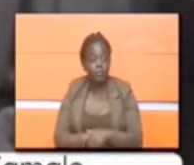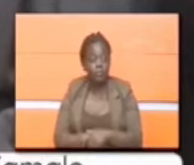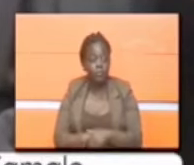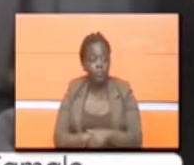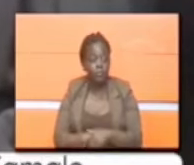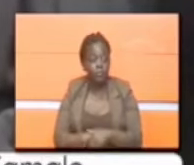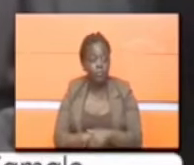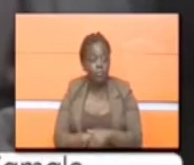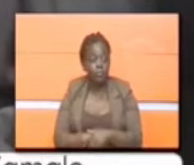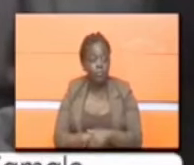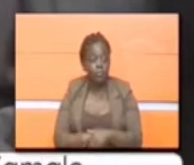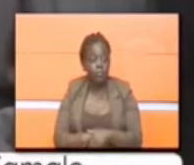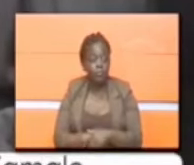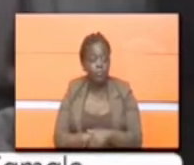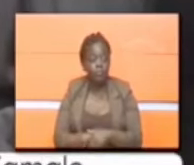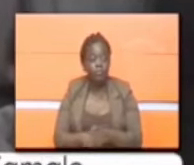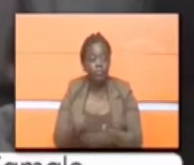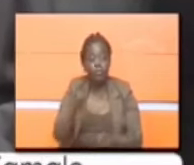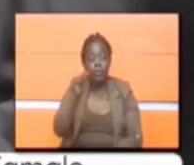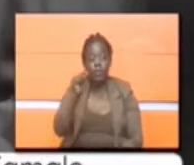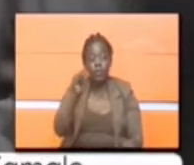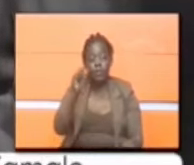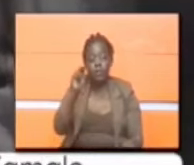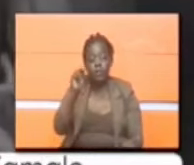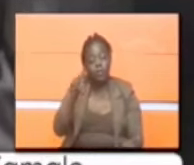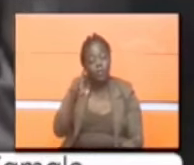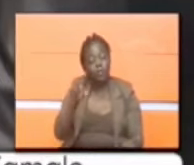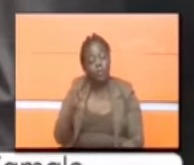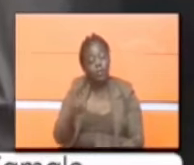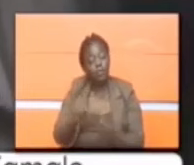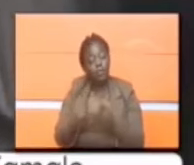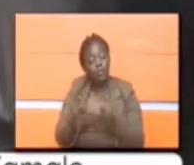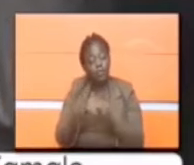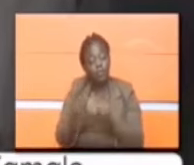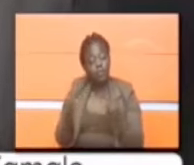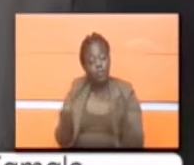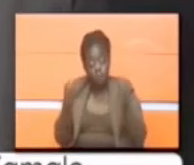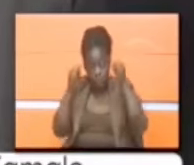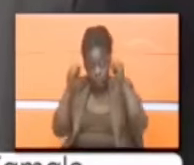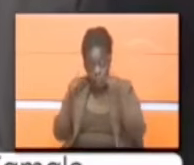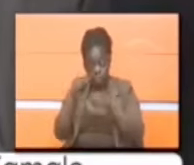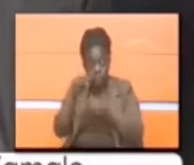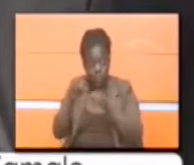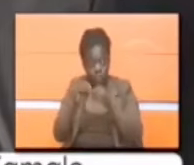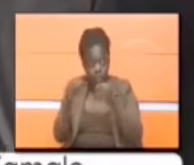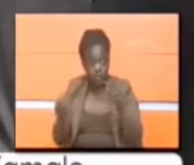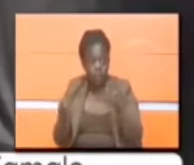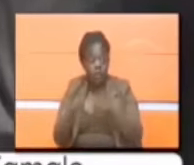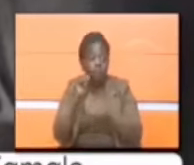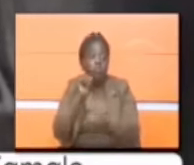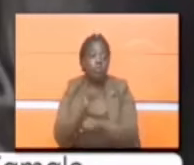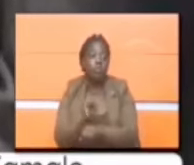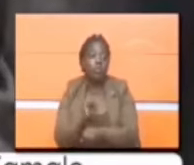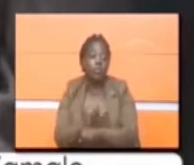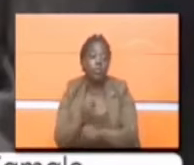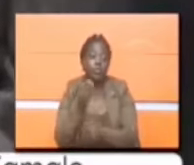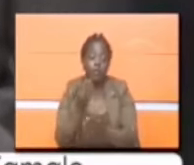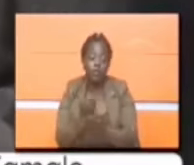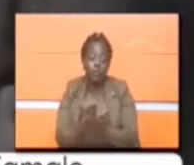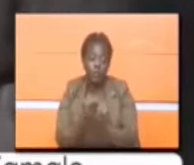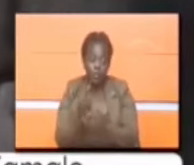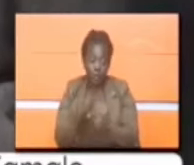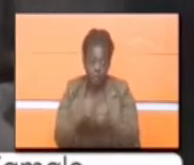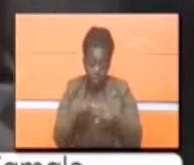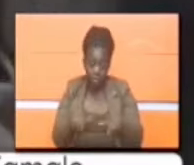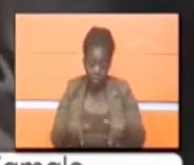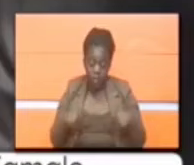nti mirundi yali mukwano gwa pulezidenti ng'omwana we era n'amukolera, asaba